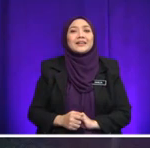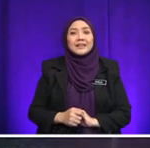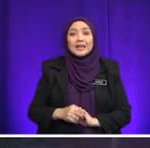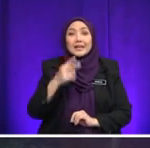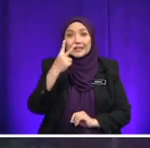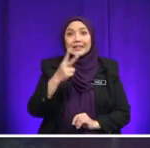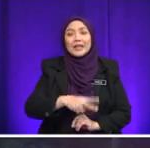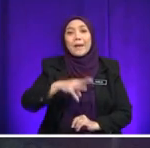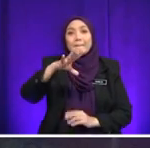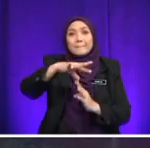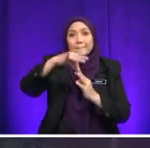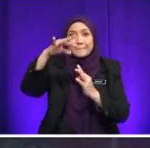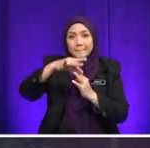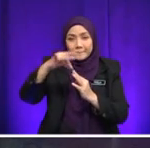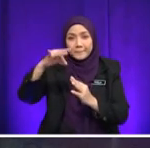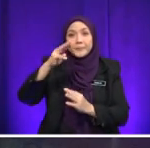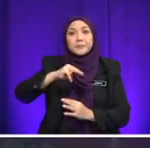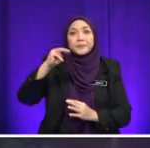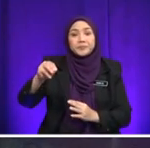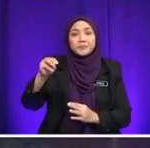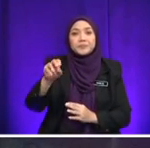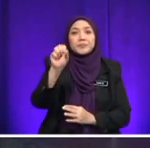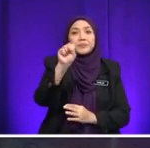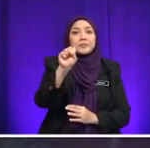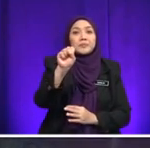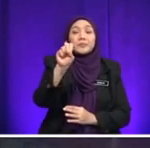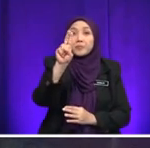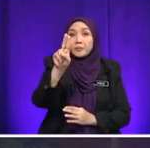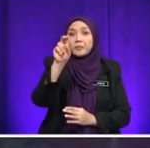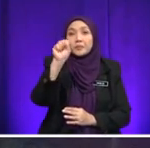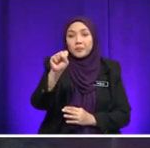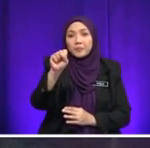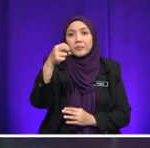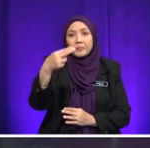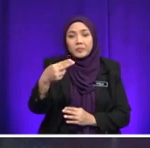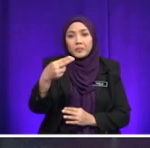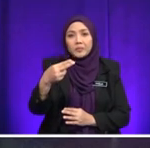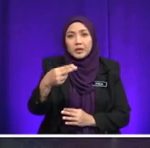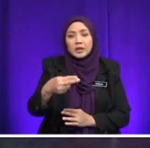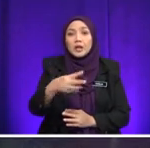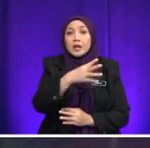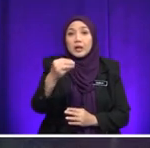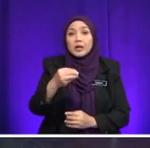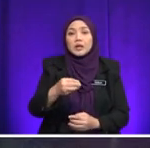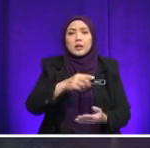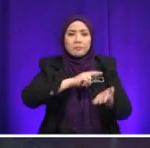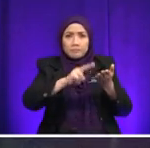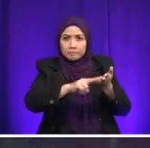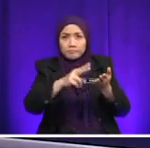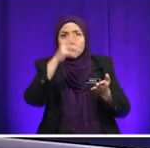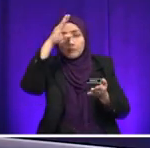jadi pernyataan ini Apabila Bang Fizi pilihan terus jawab betul atau salah ya